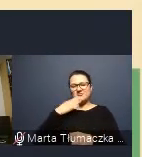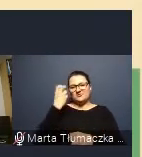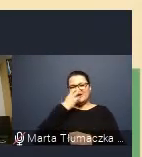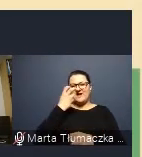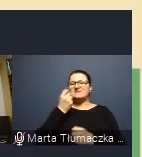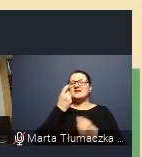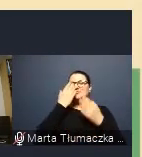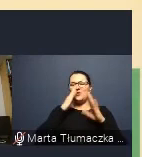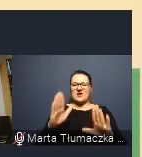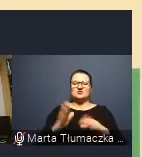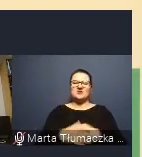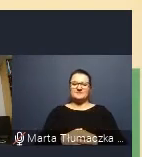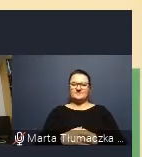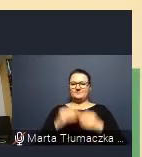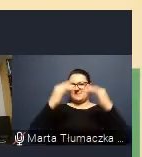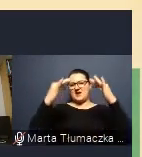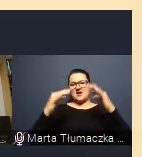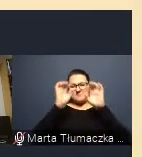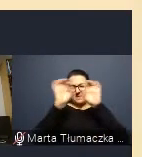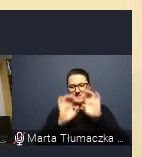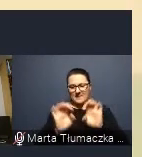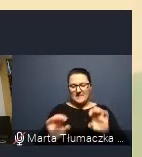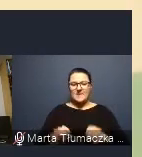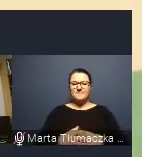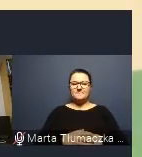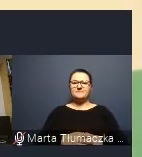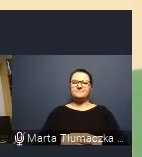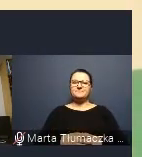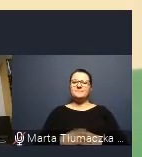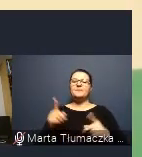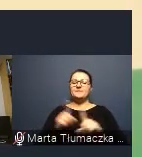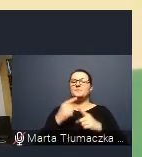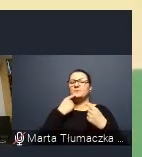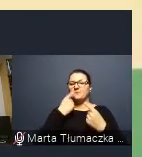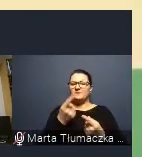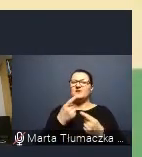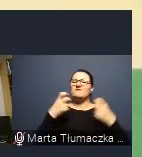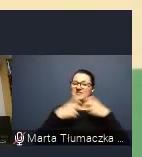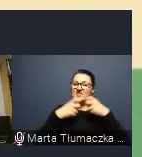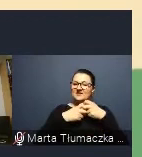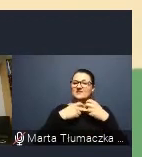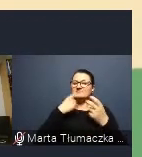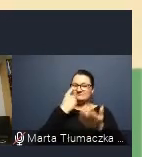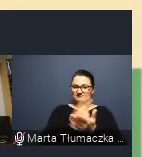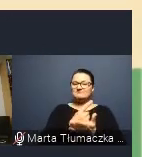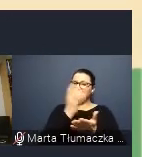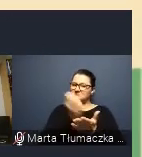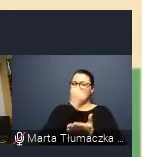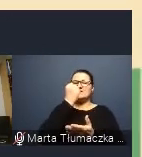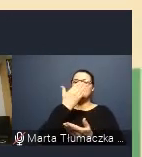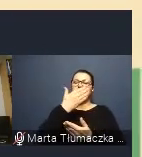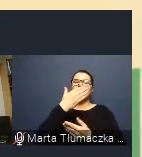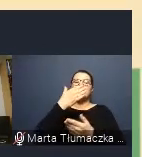chwileczkę pokażę w większej ilości. Tak jak powiedziałam, w internecie natrafiłam na Mam Talent, na